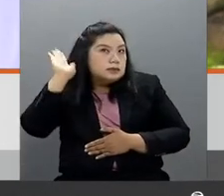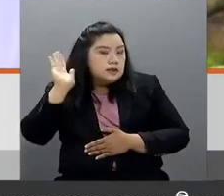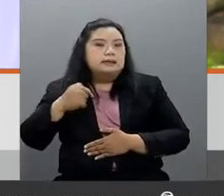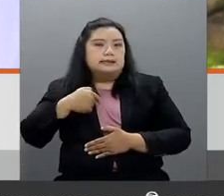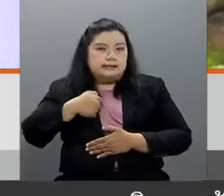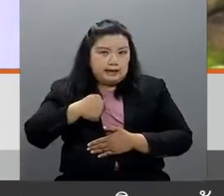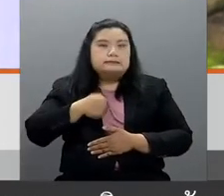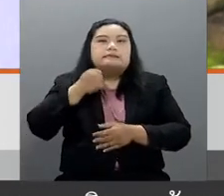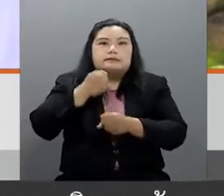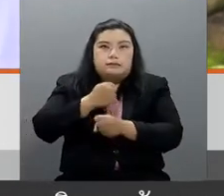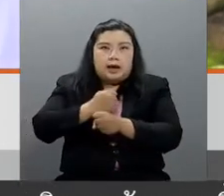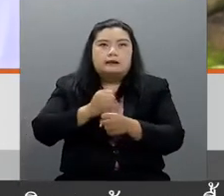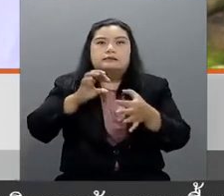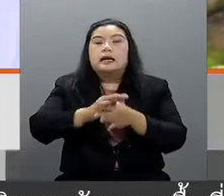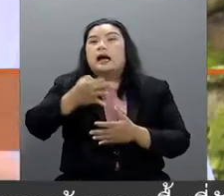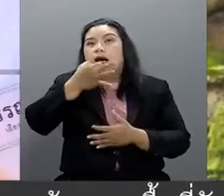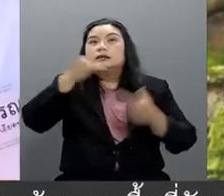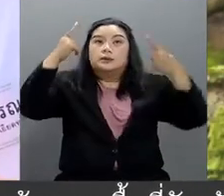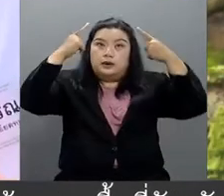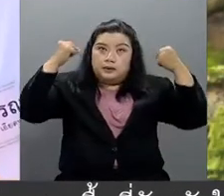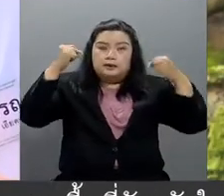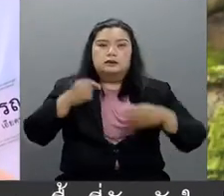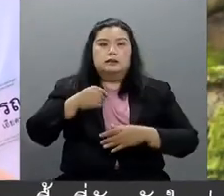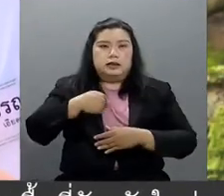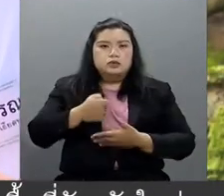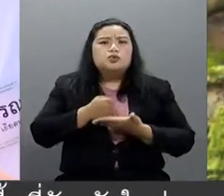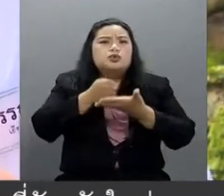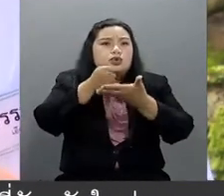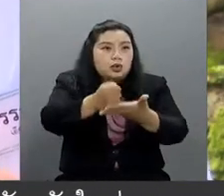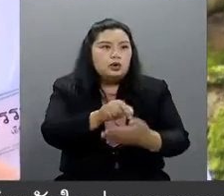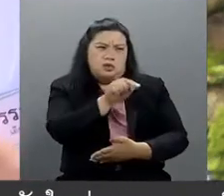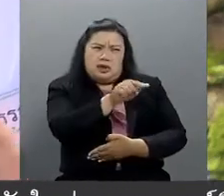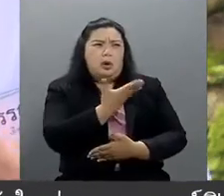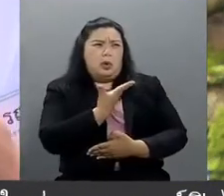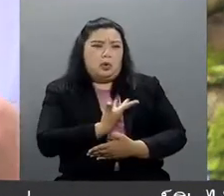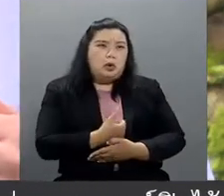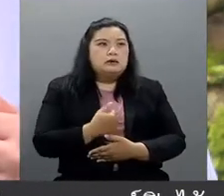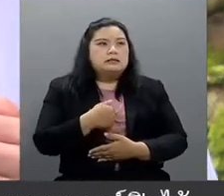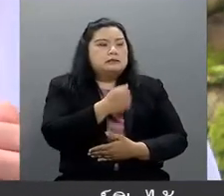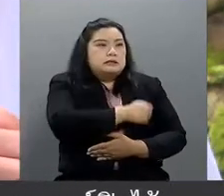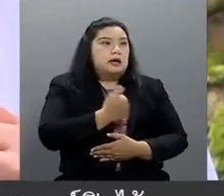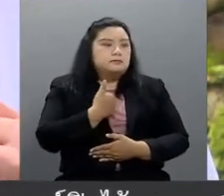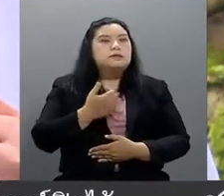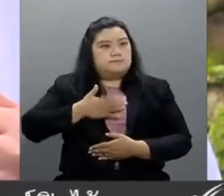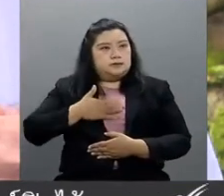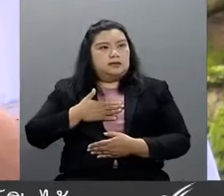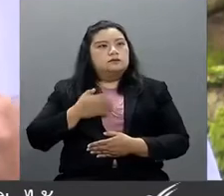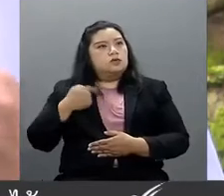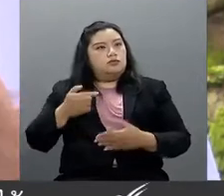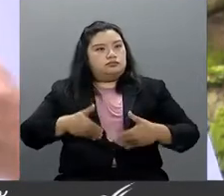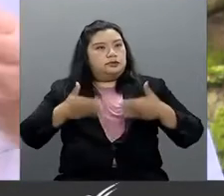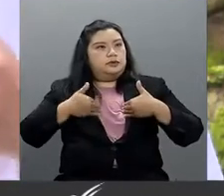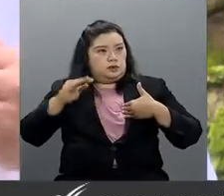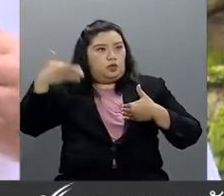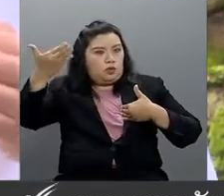การแพทย์พี่จะไปช่วยผู้ป่วยที่เขามีความทุกข์ตัวพี่เองก็น่าจะมีคุณภาพชีวิตที่ดีมีจิต